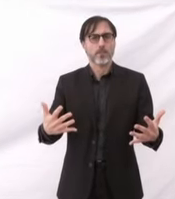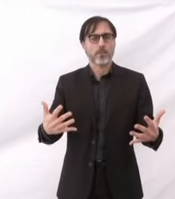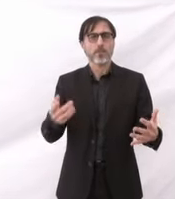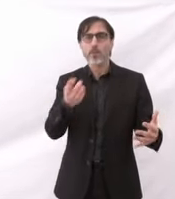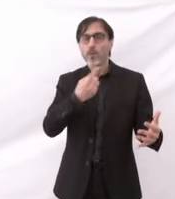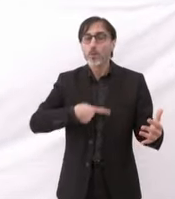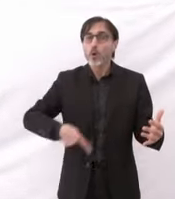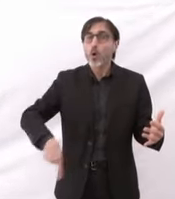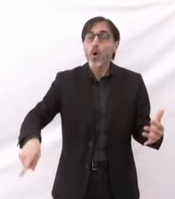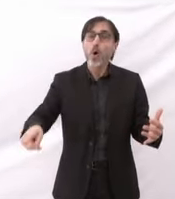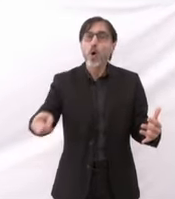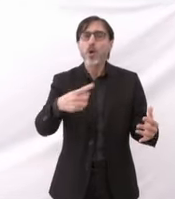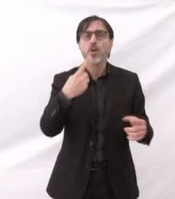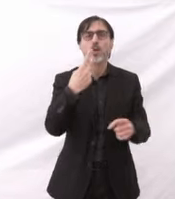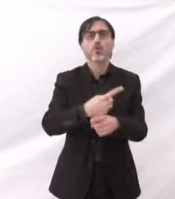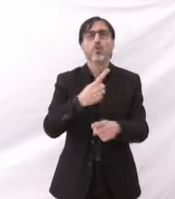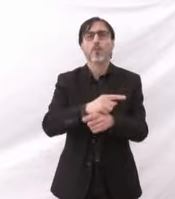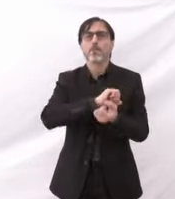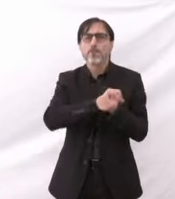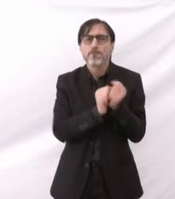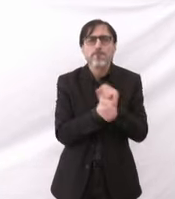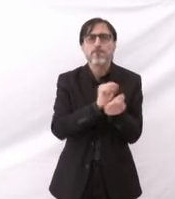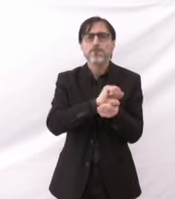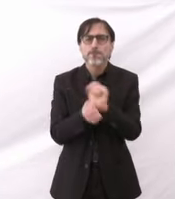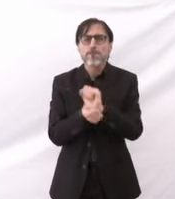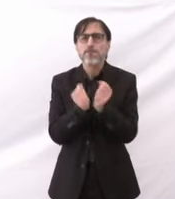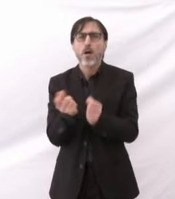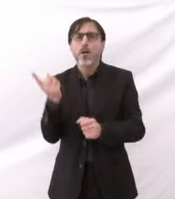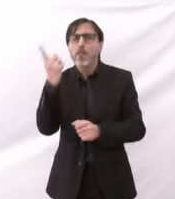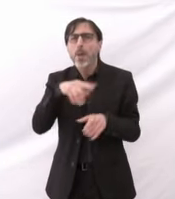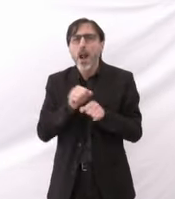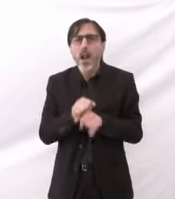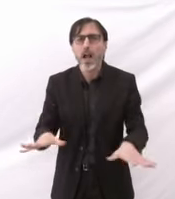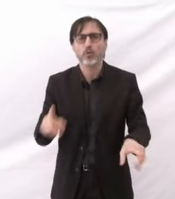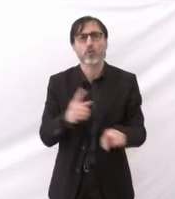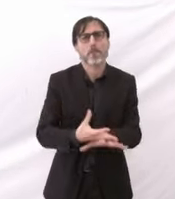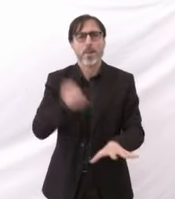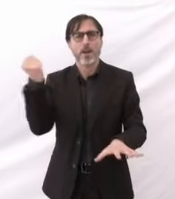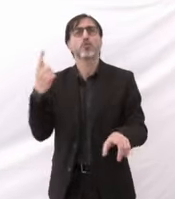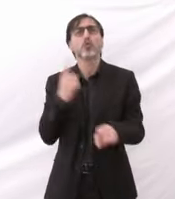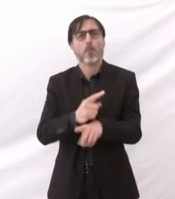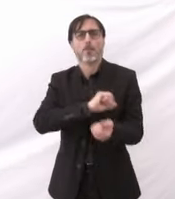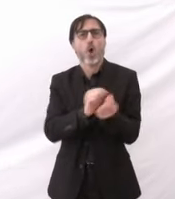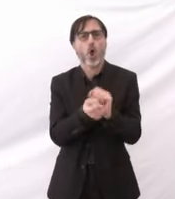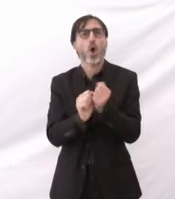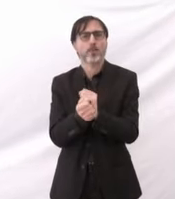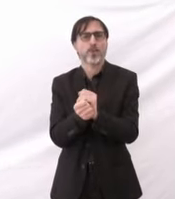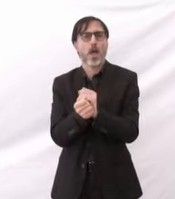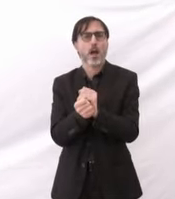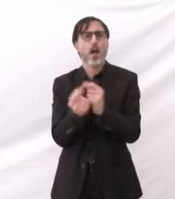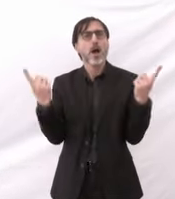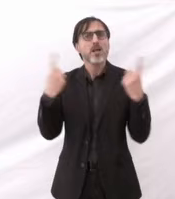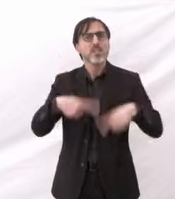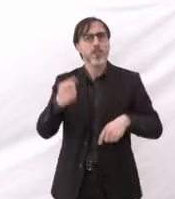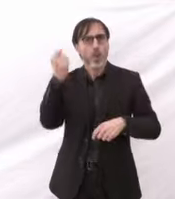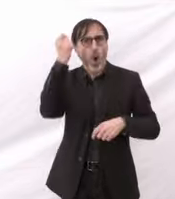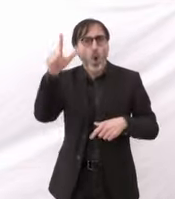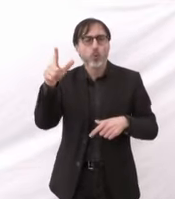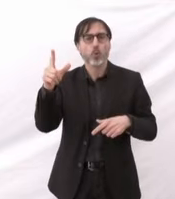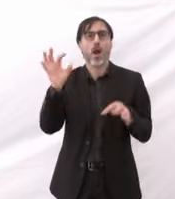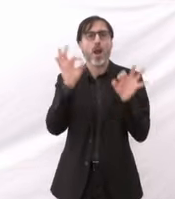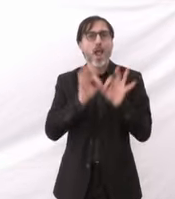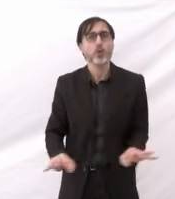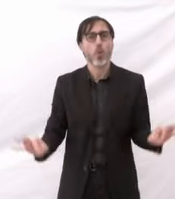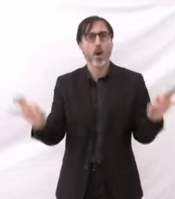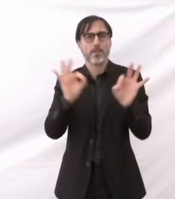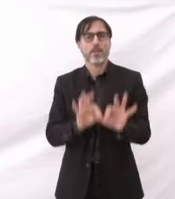allora noi dobbiamo lottare per estirpare il male alla radice e la sfida è culturale,